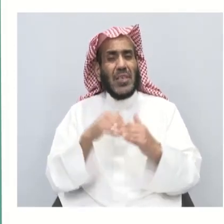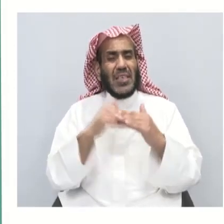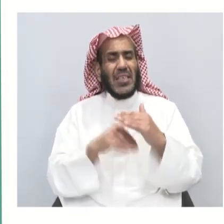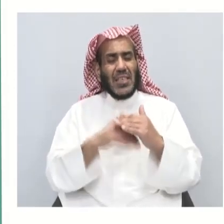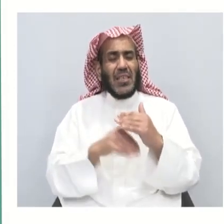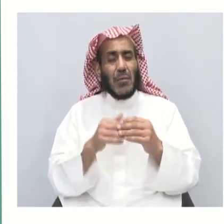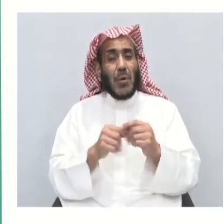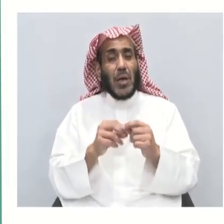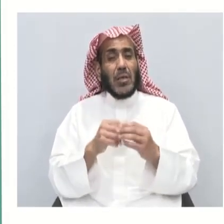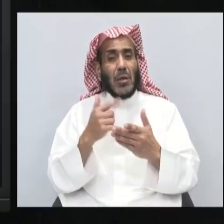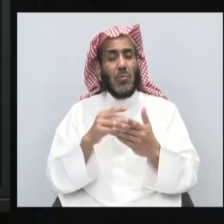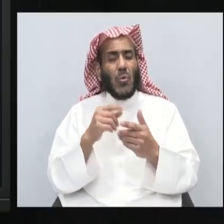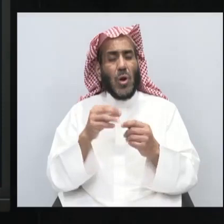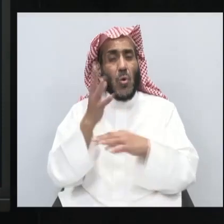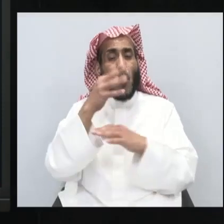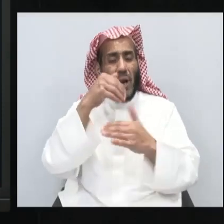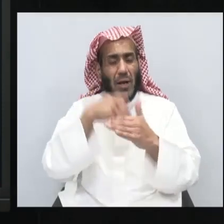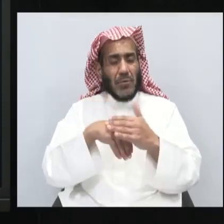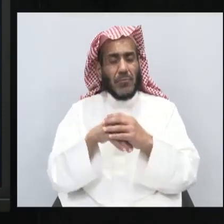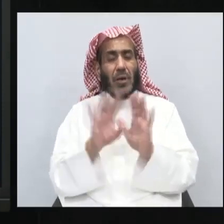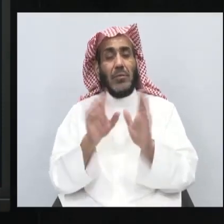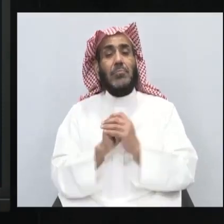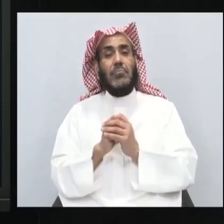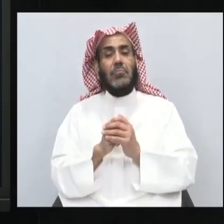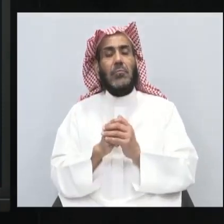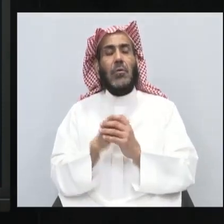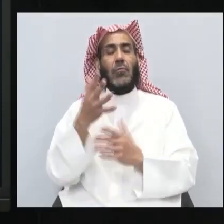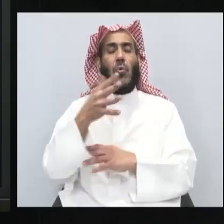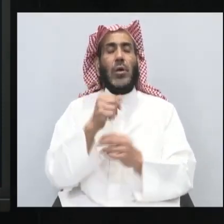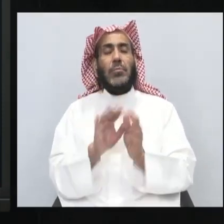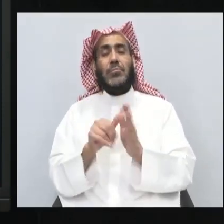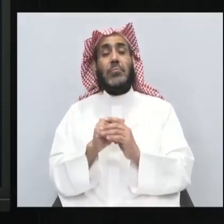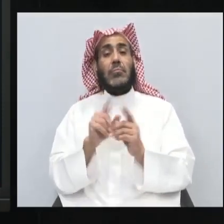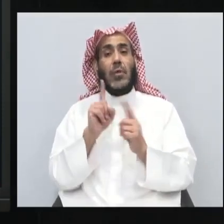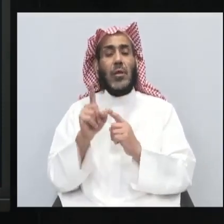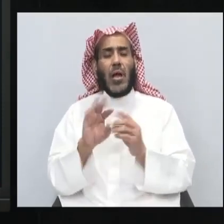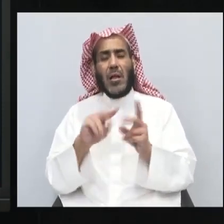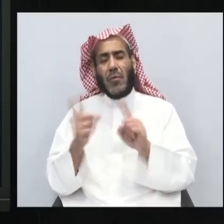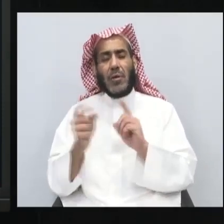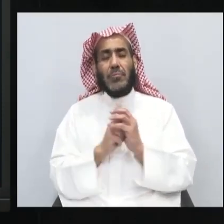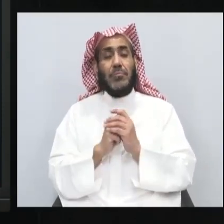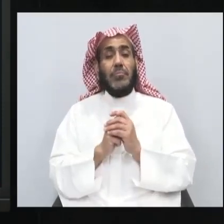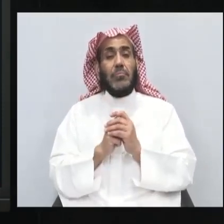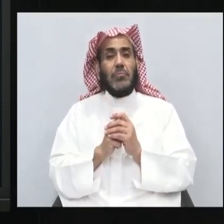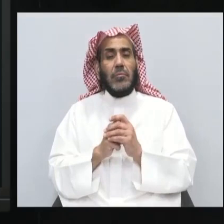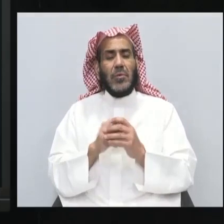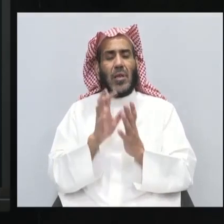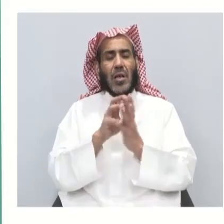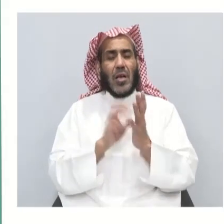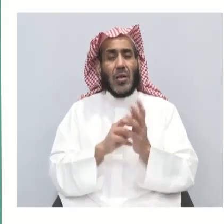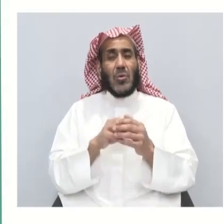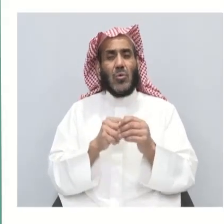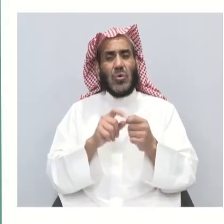طبقة البشرة العلوية للورقة فقط، موجودة في الورقة. لاحظنا أين الفرق؟ أنها خلايا